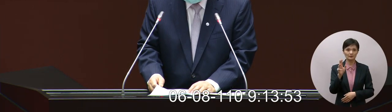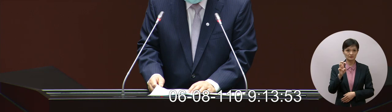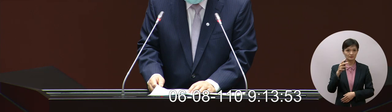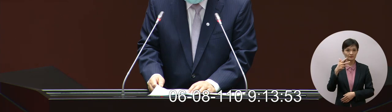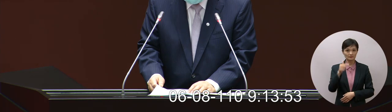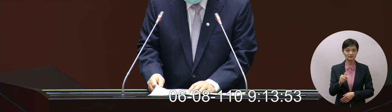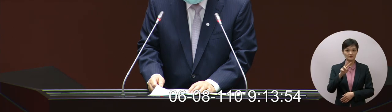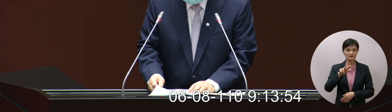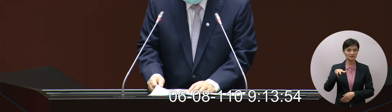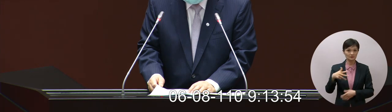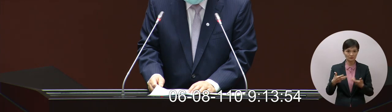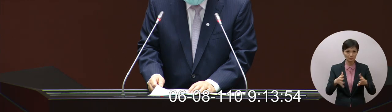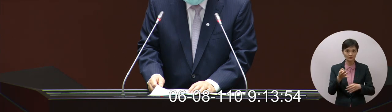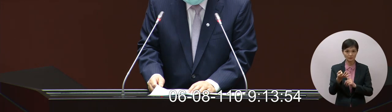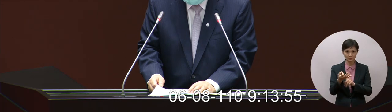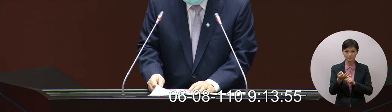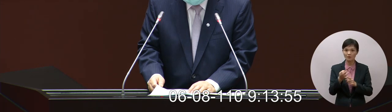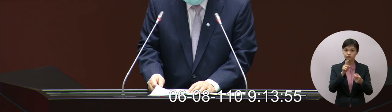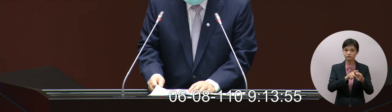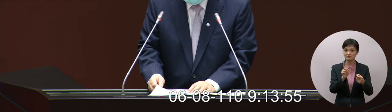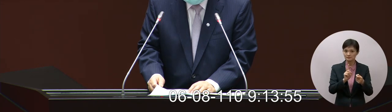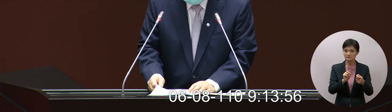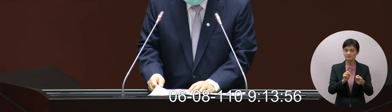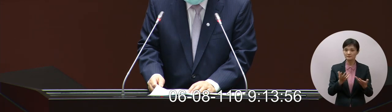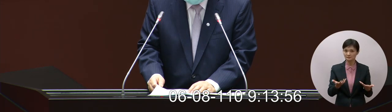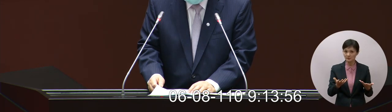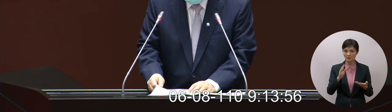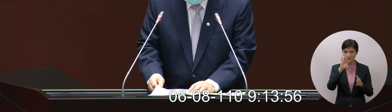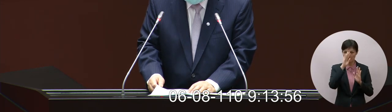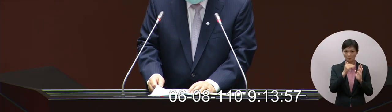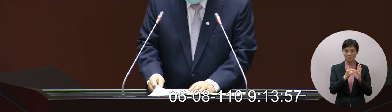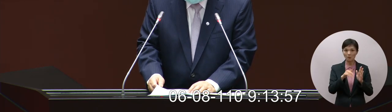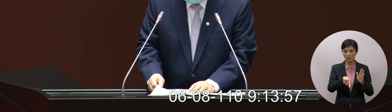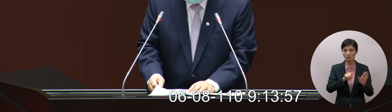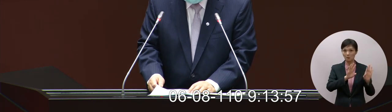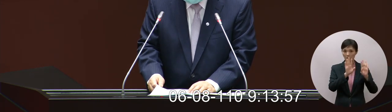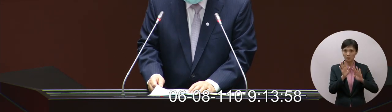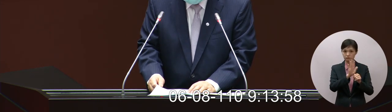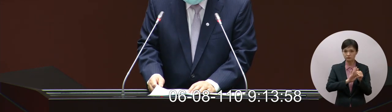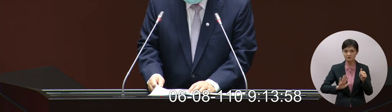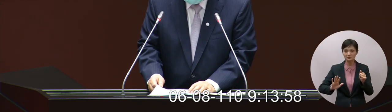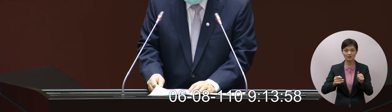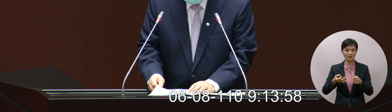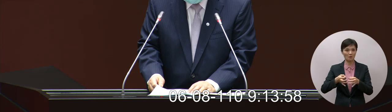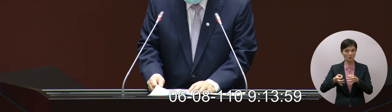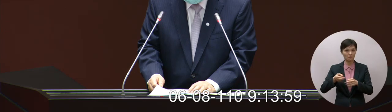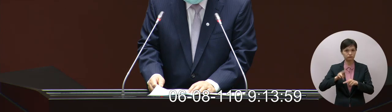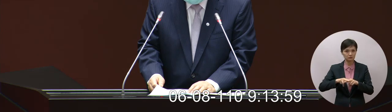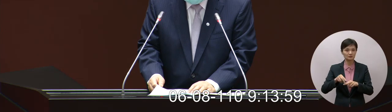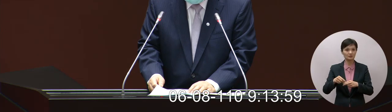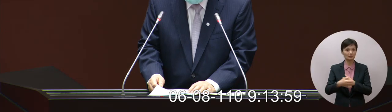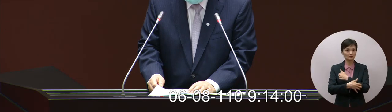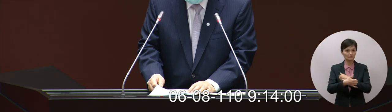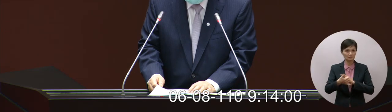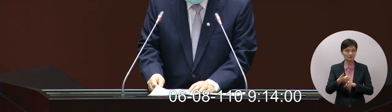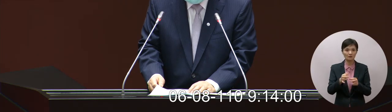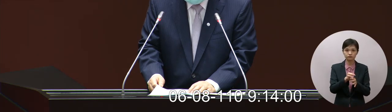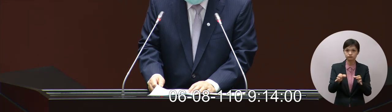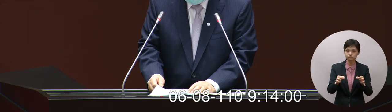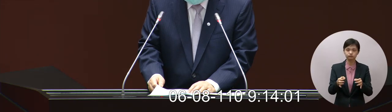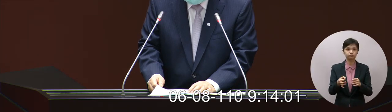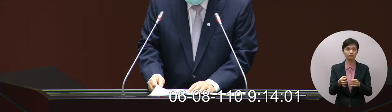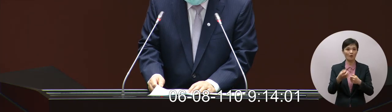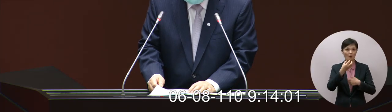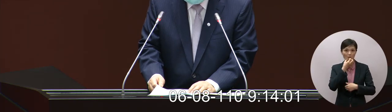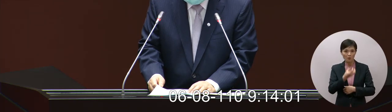583亿7173元，主要办理系受疫情影响商业服务业以会展产业之员工薪资及营运成本补